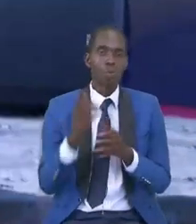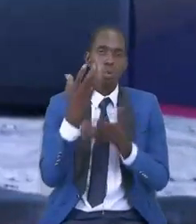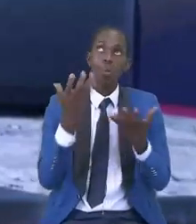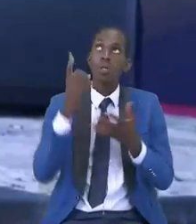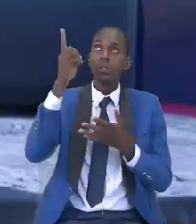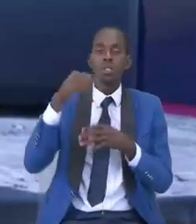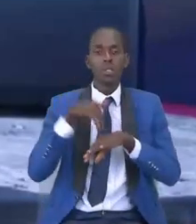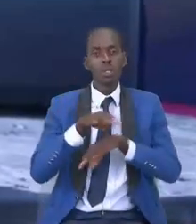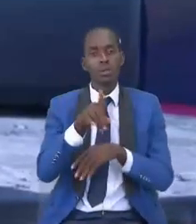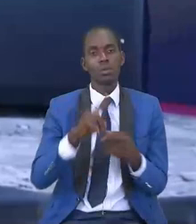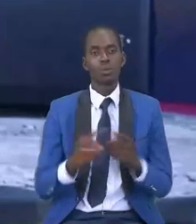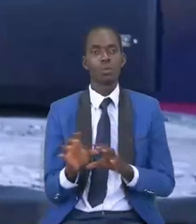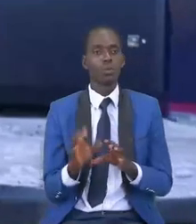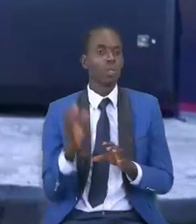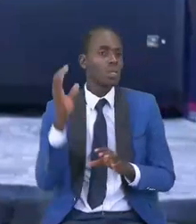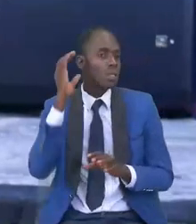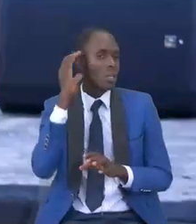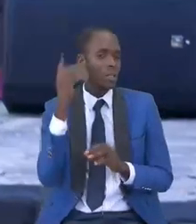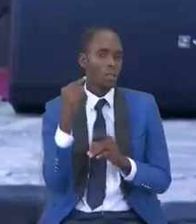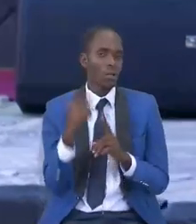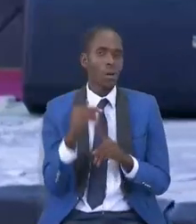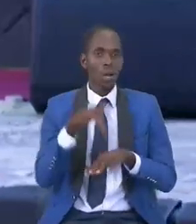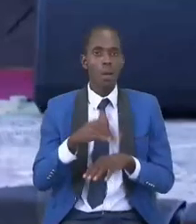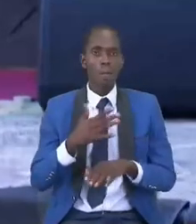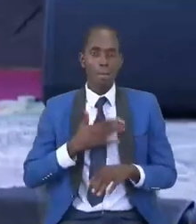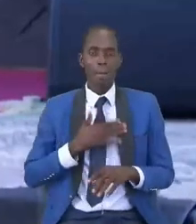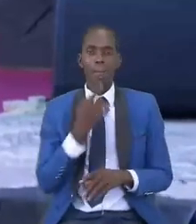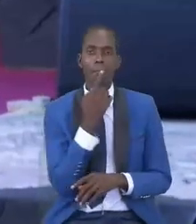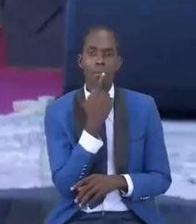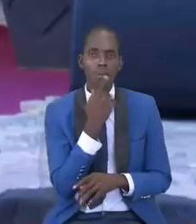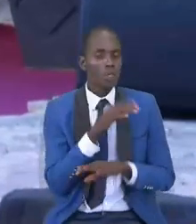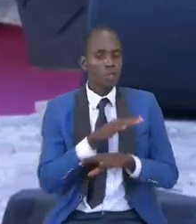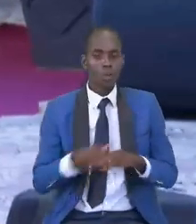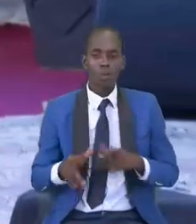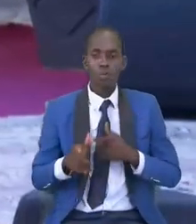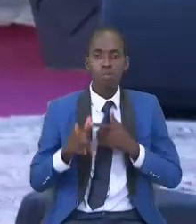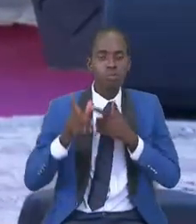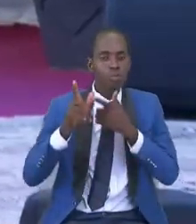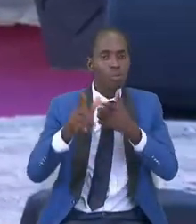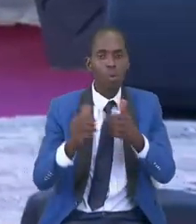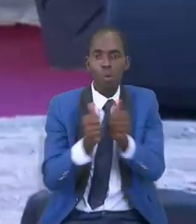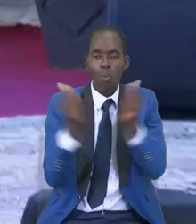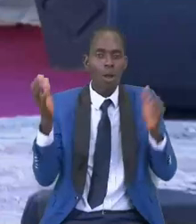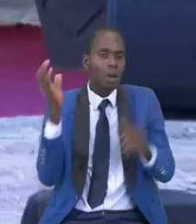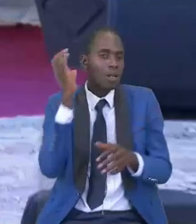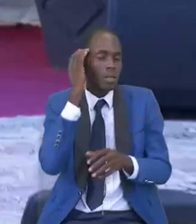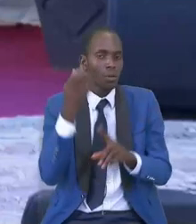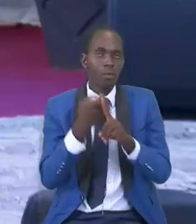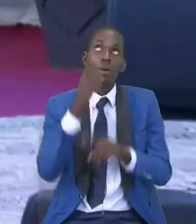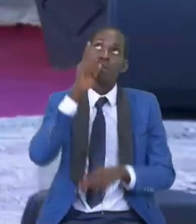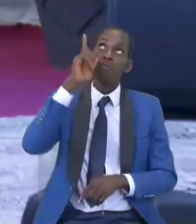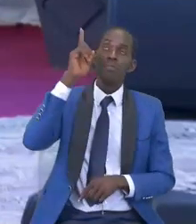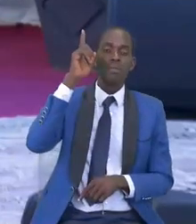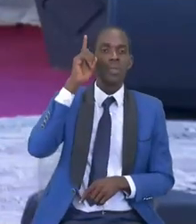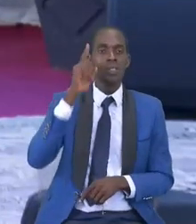fais ce qu'il t'appelle à faire. Et dit, c'est pourquoi écoute la parole qui sort de ma bouche maintenant. Ne me dévance pas sans écouter